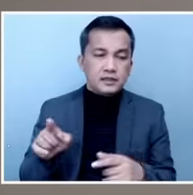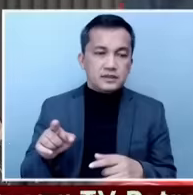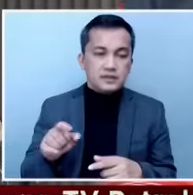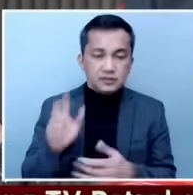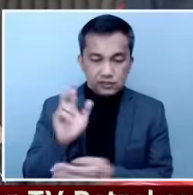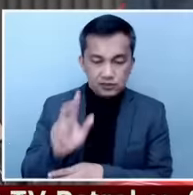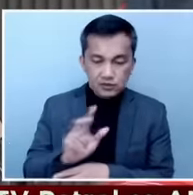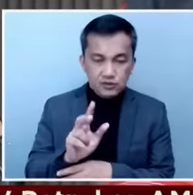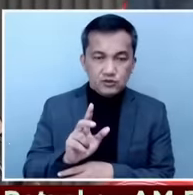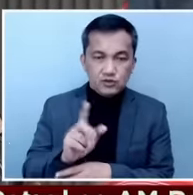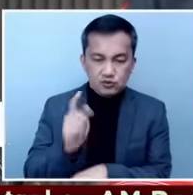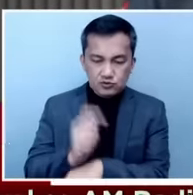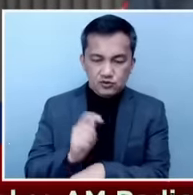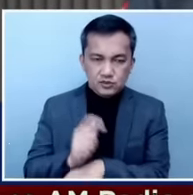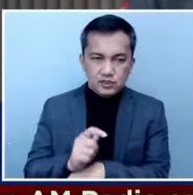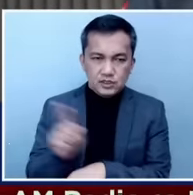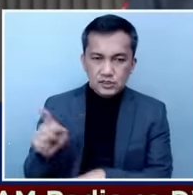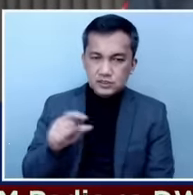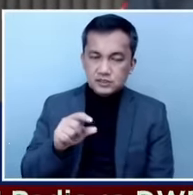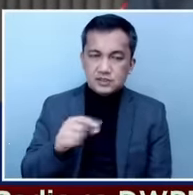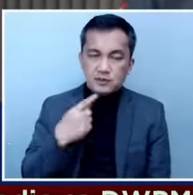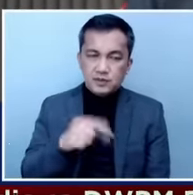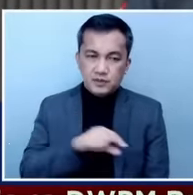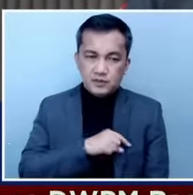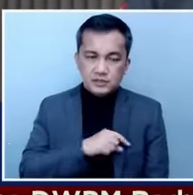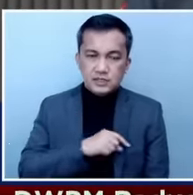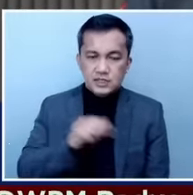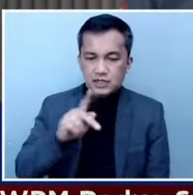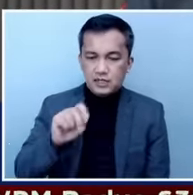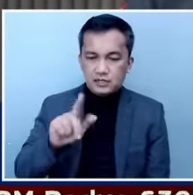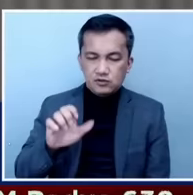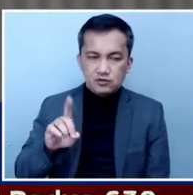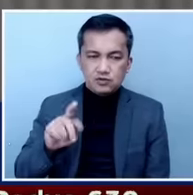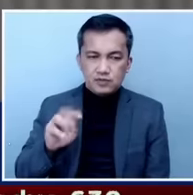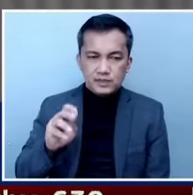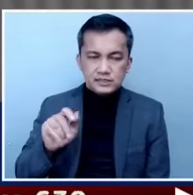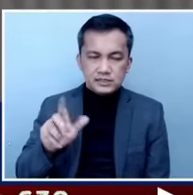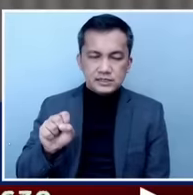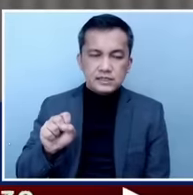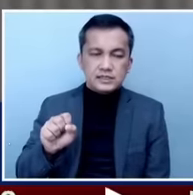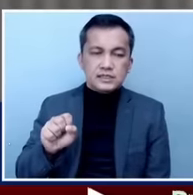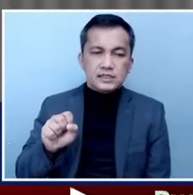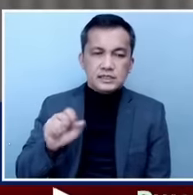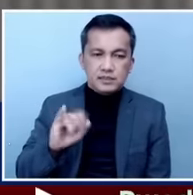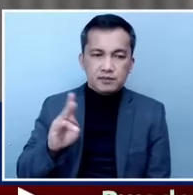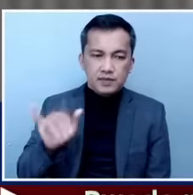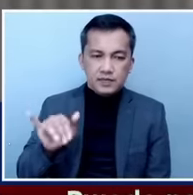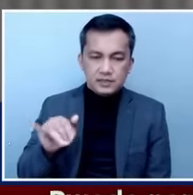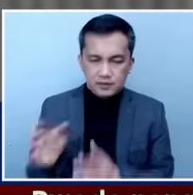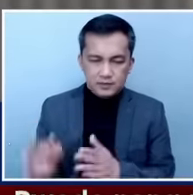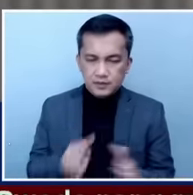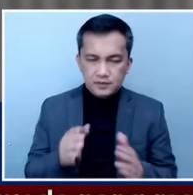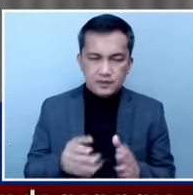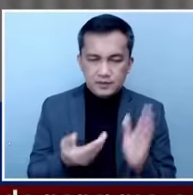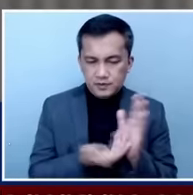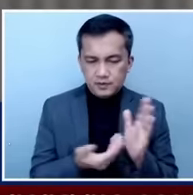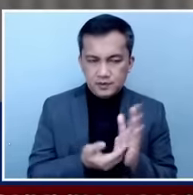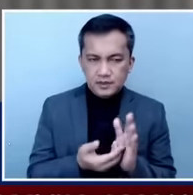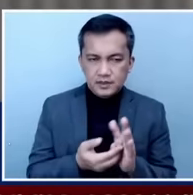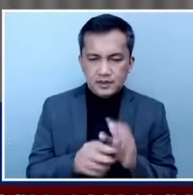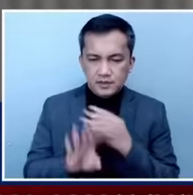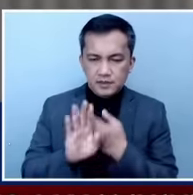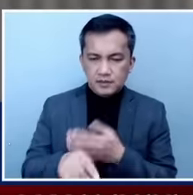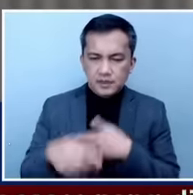Director Police Colonel Arnold Thomas Ibay, napaghandaan na nila ang okasyon kung saan tampok ang pagbabalik ng Lakbayo